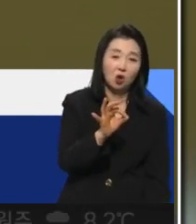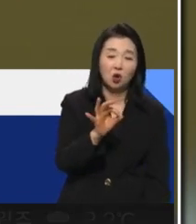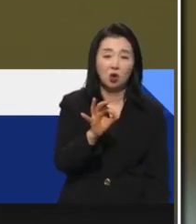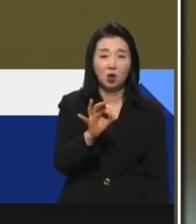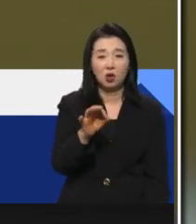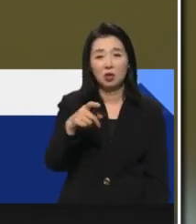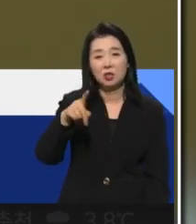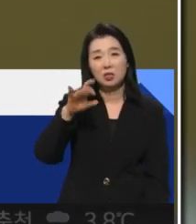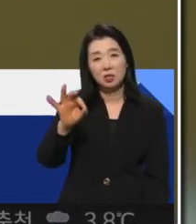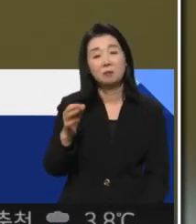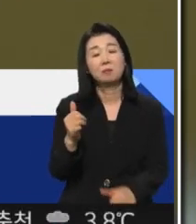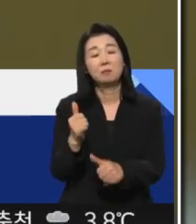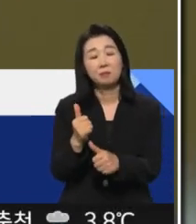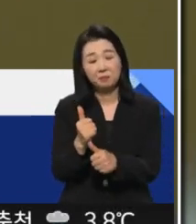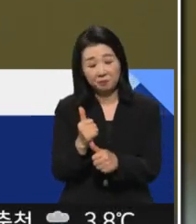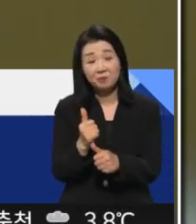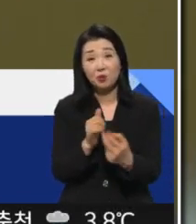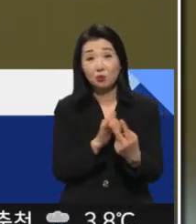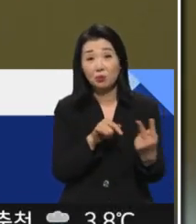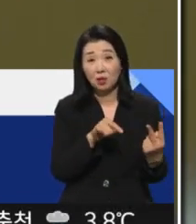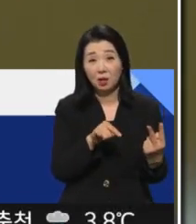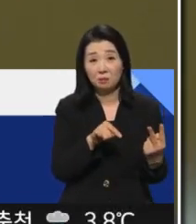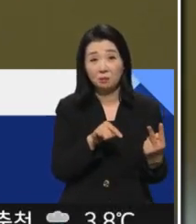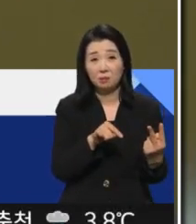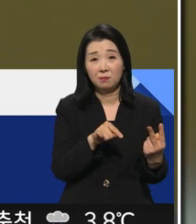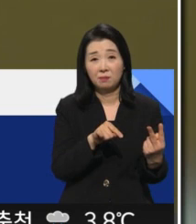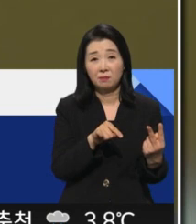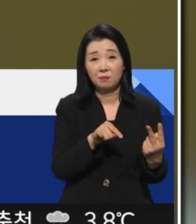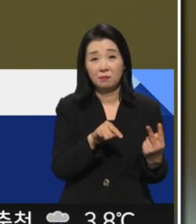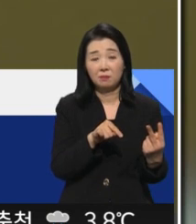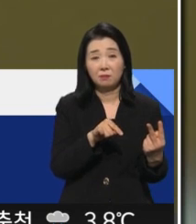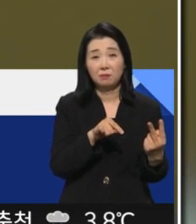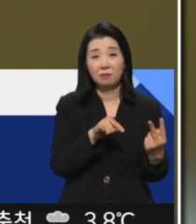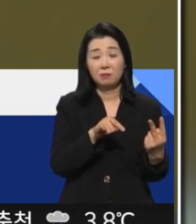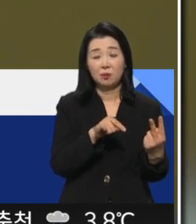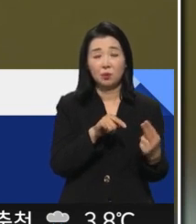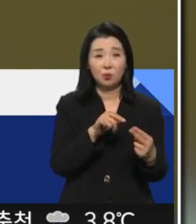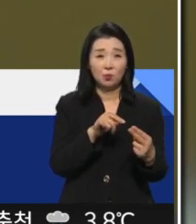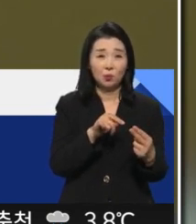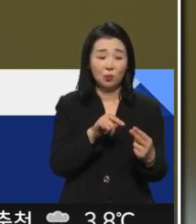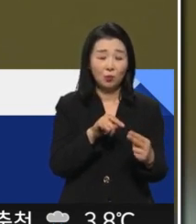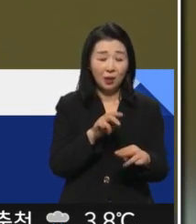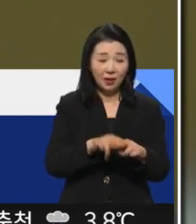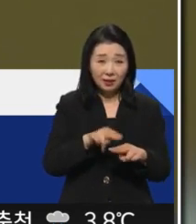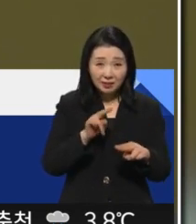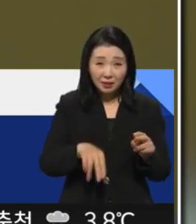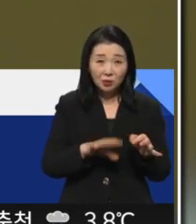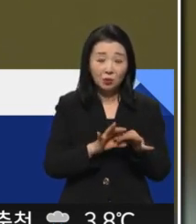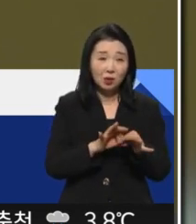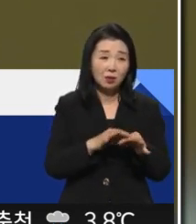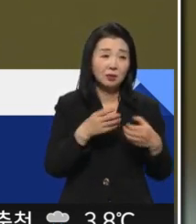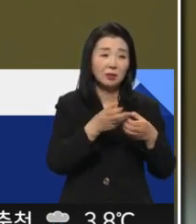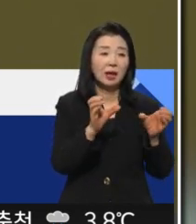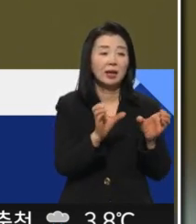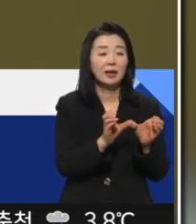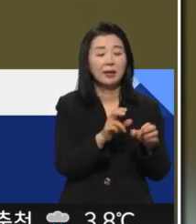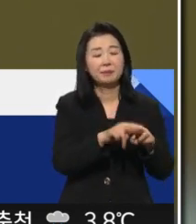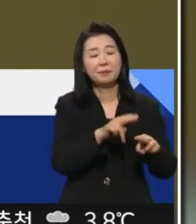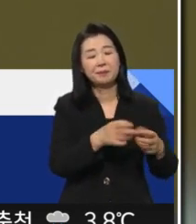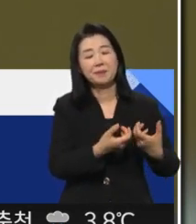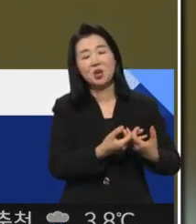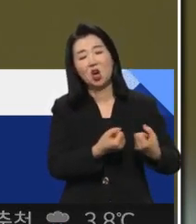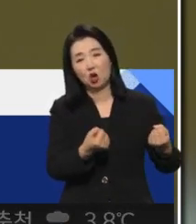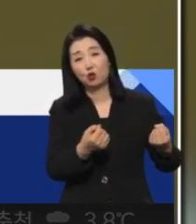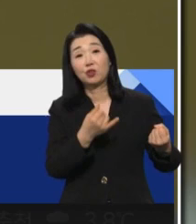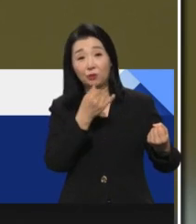분도 당직자였는데 예. 그분들은 사퇴를 통해서 그 당과의 일정한 거리두기와